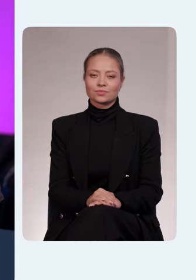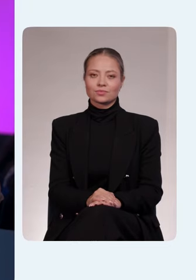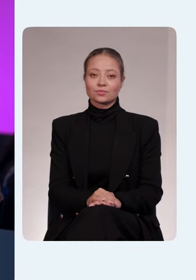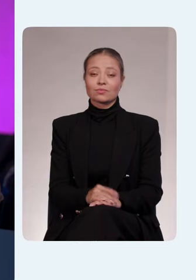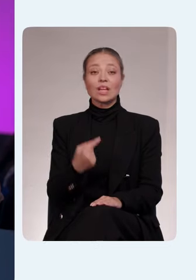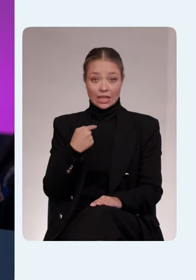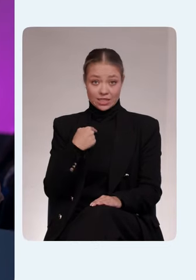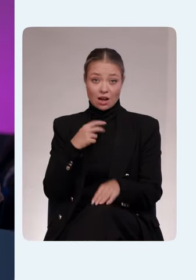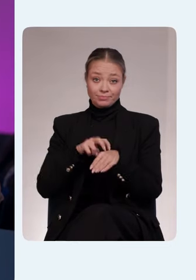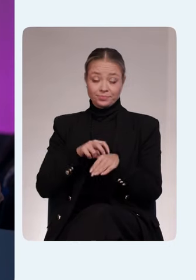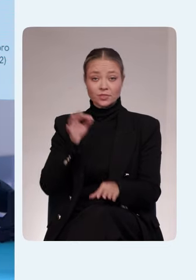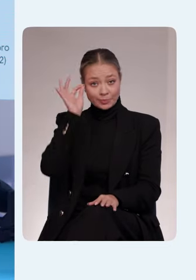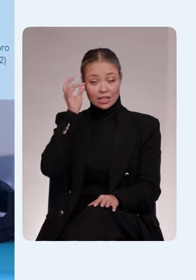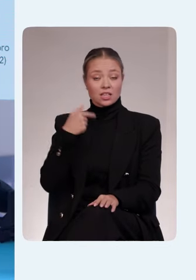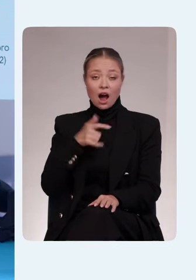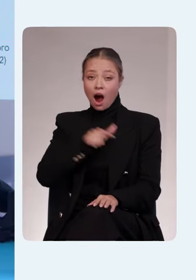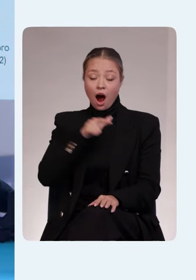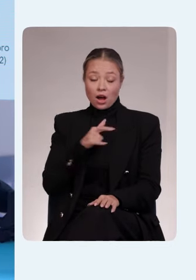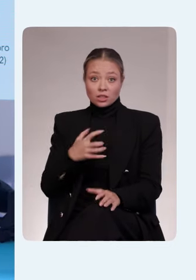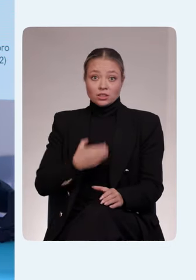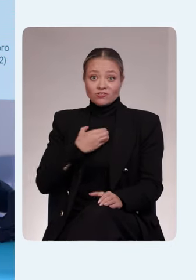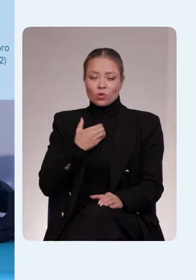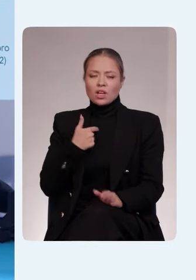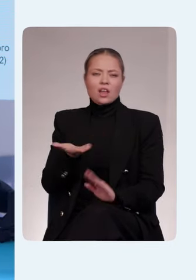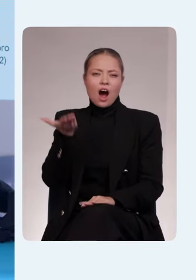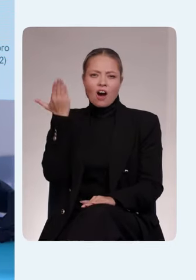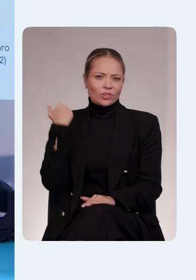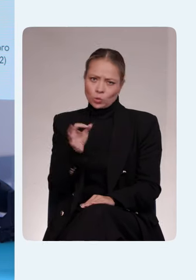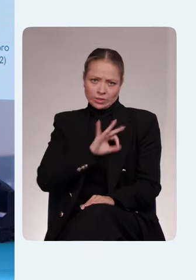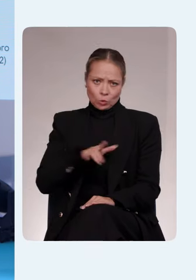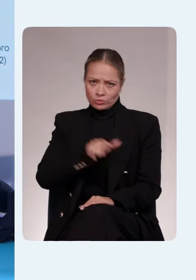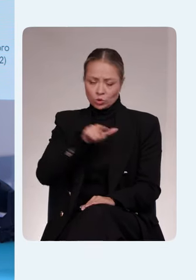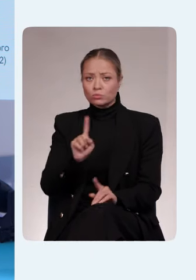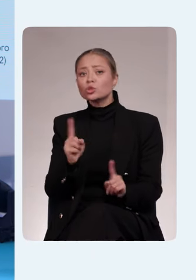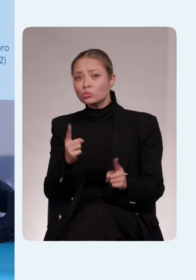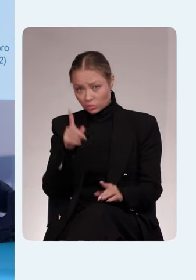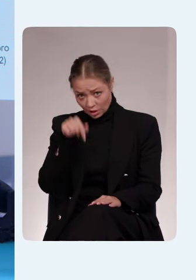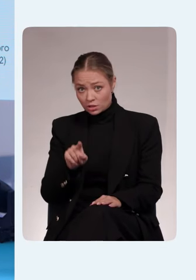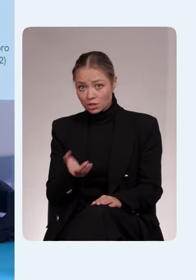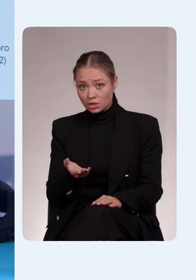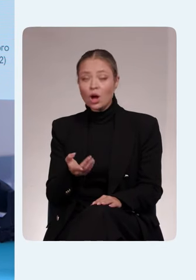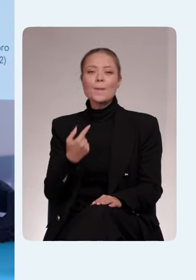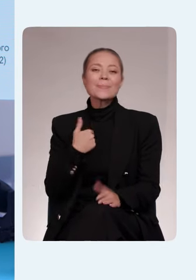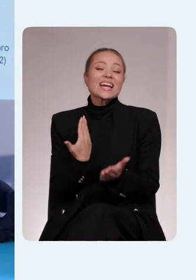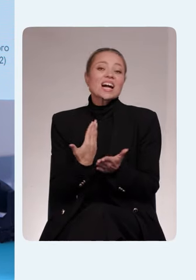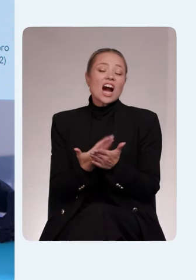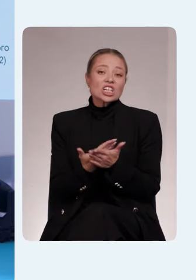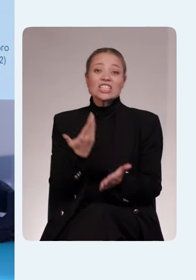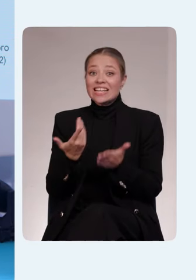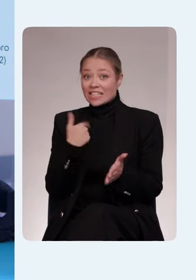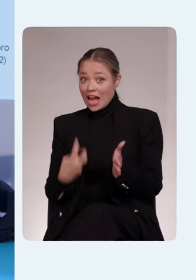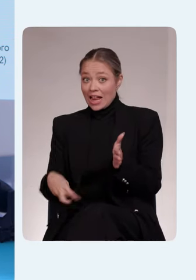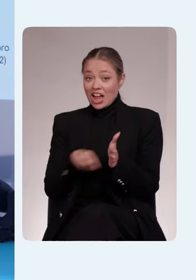Я психиатр, и у меня аэрофобия. Я очень давно не летал на самолете. Я ее не лечу. Знаете почему? Потому что мне кажется, что если я ее